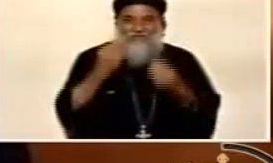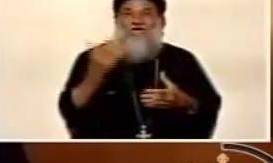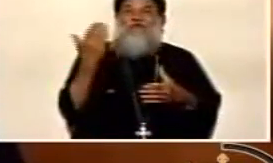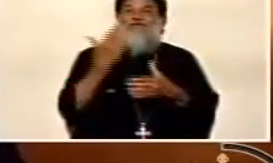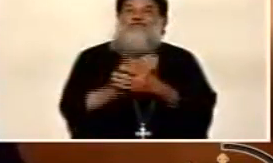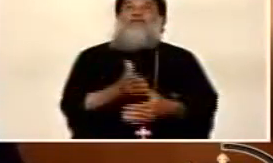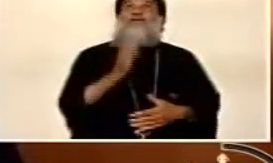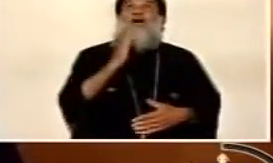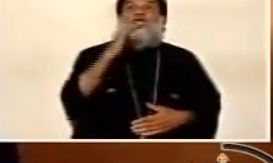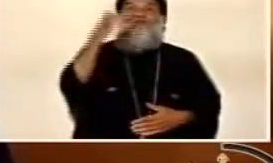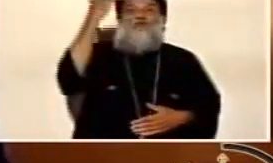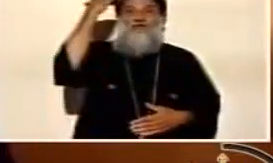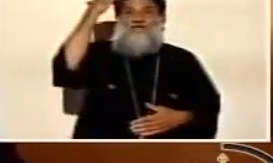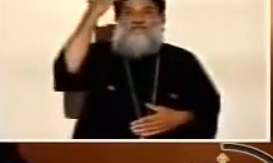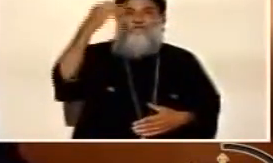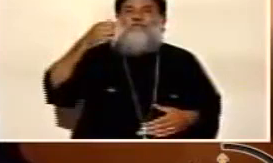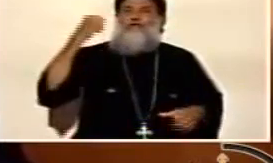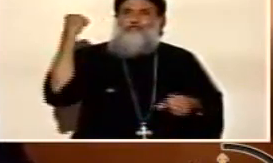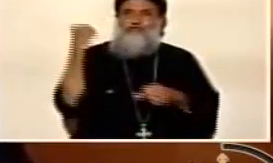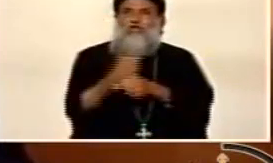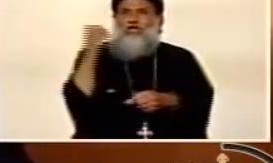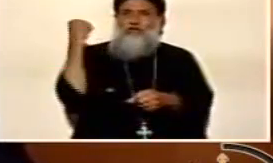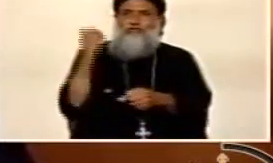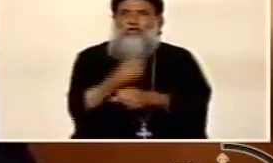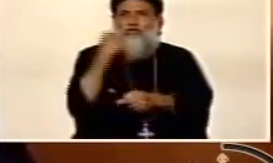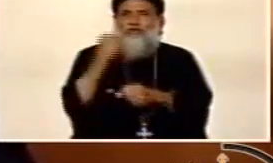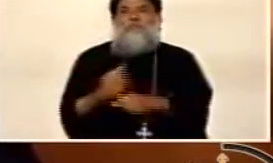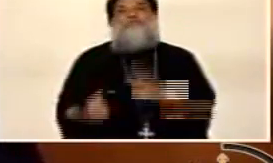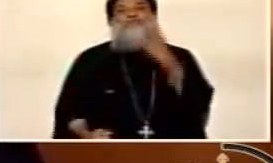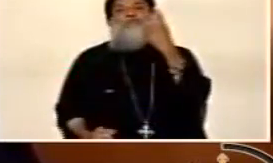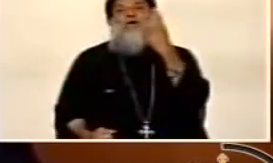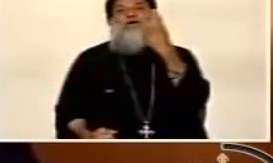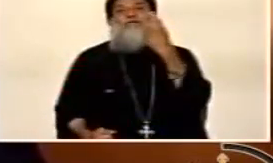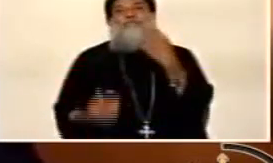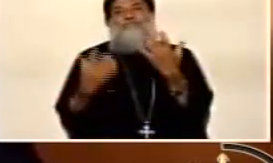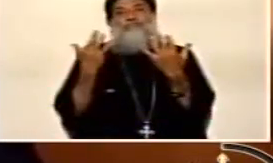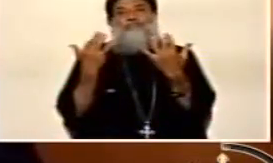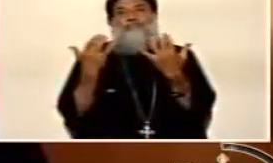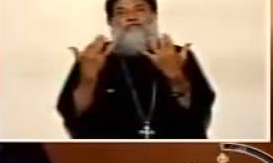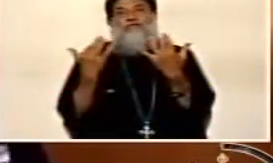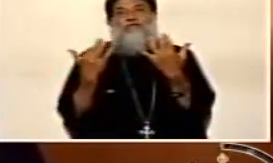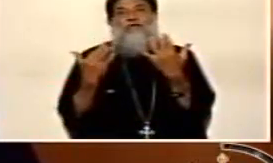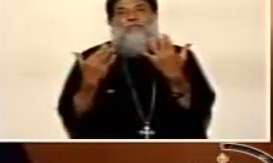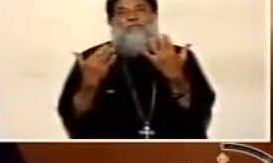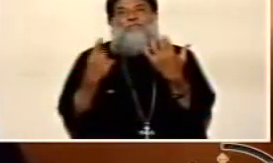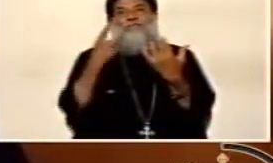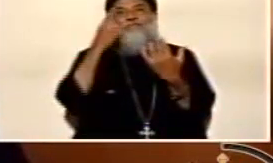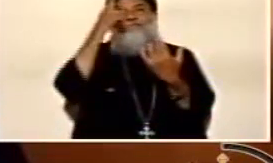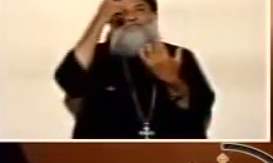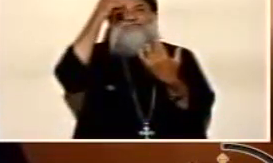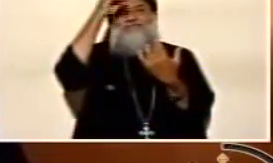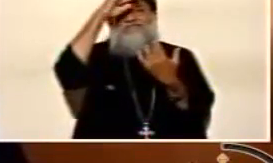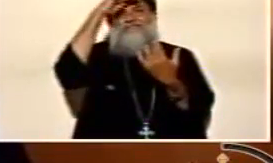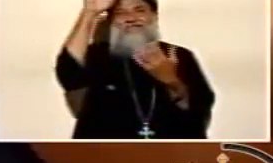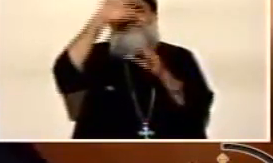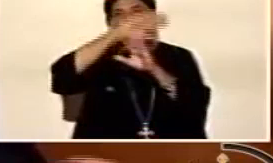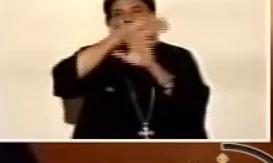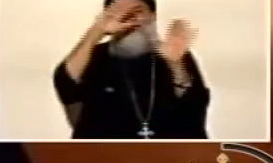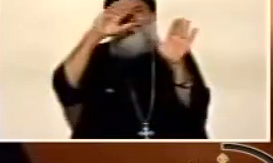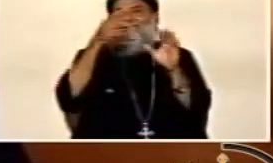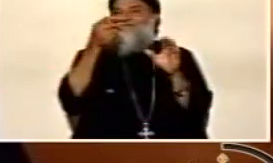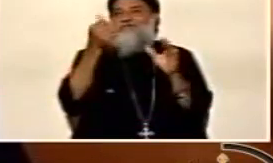ما خدناش حاجة مهما خدنا هنا. يعني لو واحد خد مال طب هيعمل بيه ايه؟